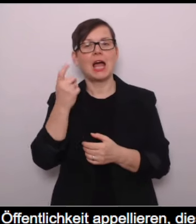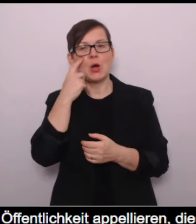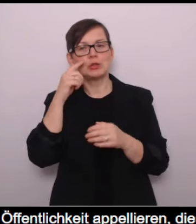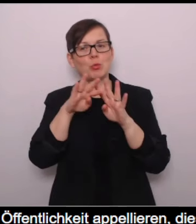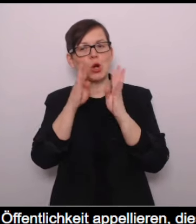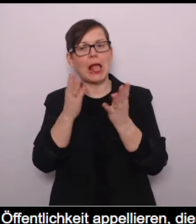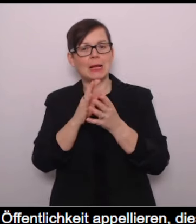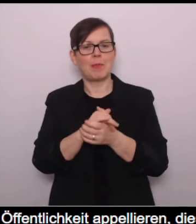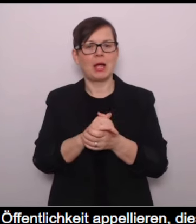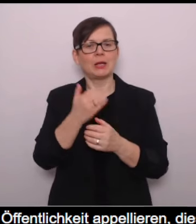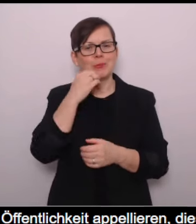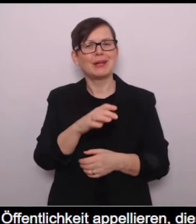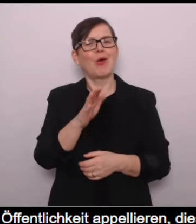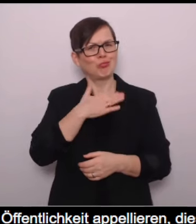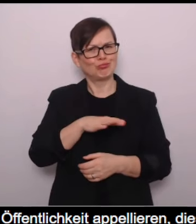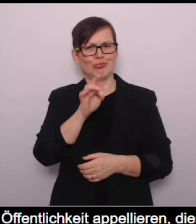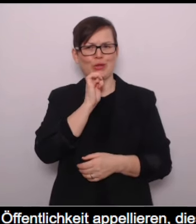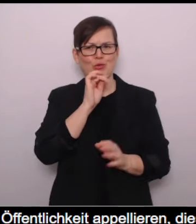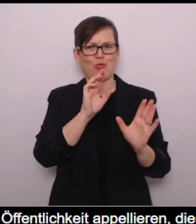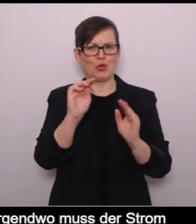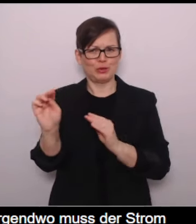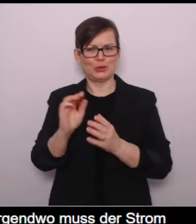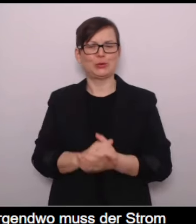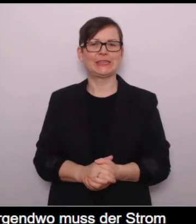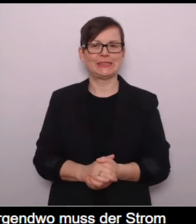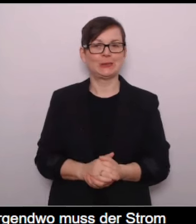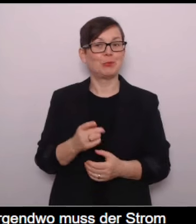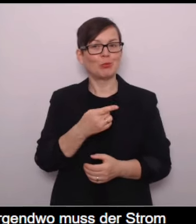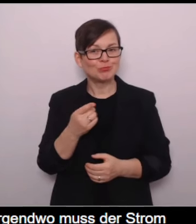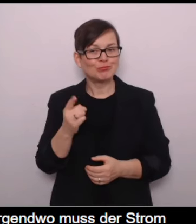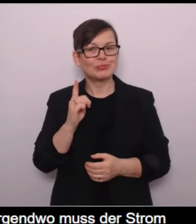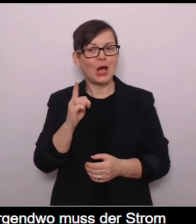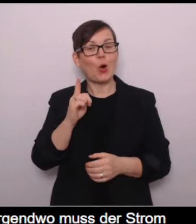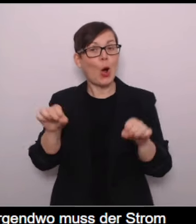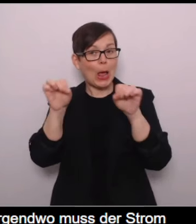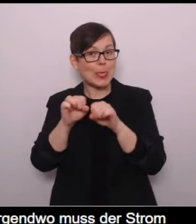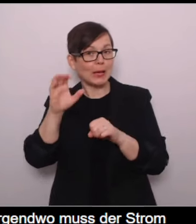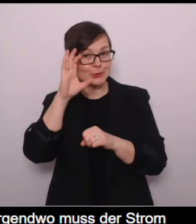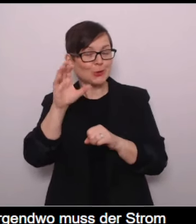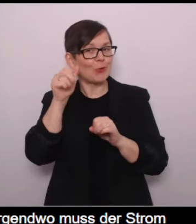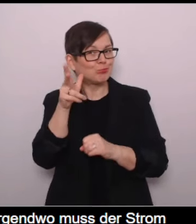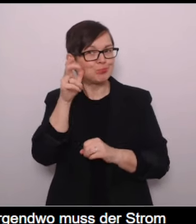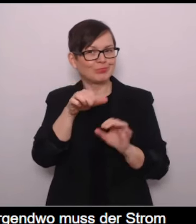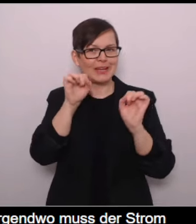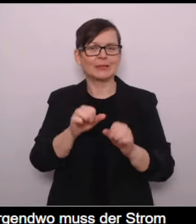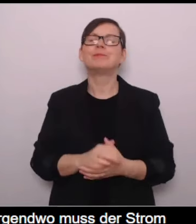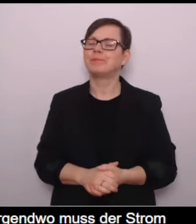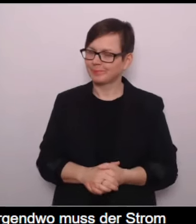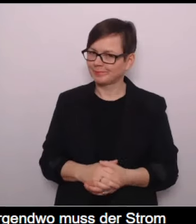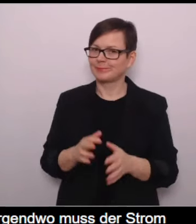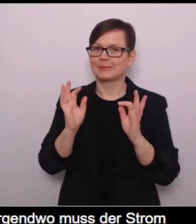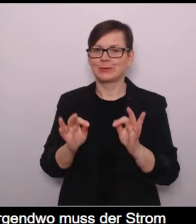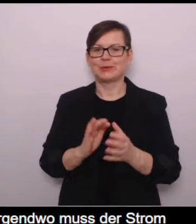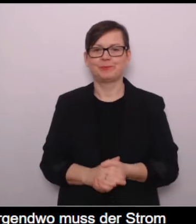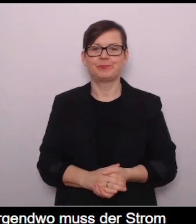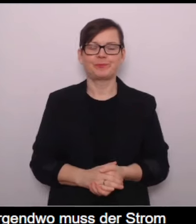Danke schön. Wir kommen zu Ihren Fragen. Den Anfang macht Uli Bachmeier von der Augsburger Allgemeinen. Und bitte gerne auch das Mikrofon nutzen, dass die auch